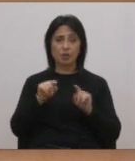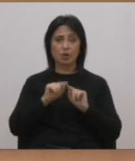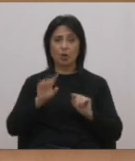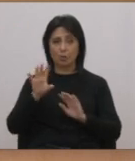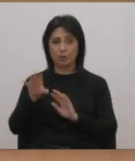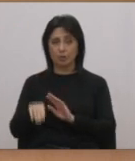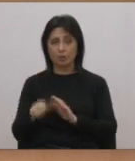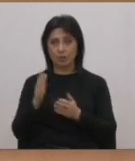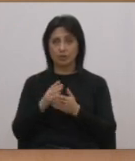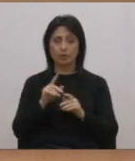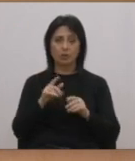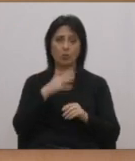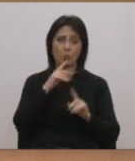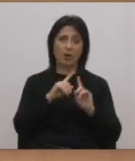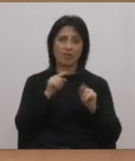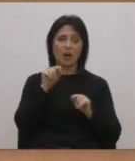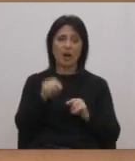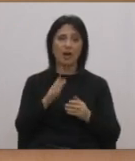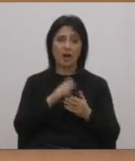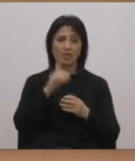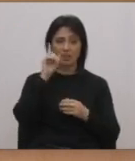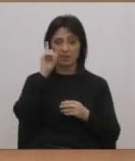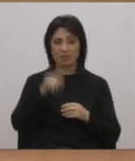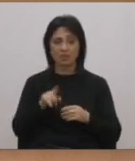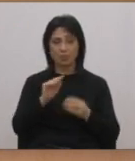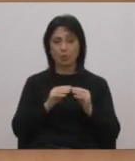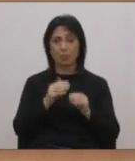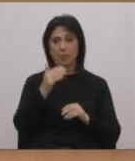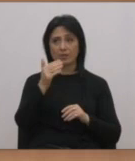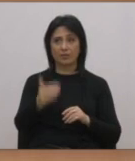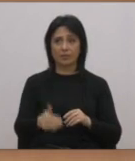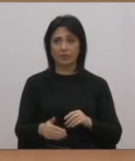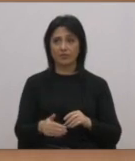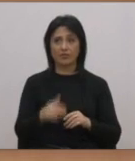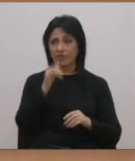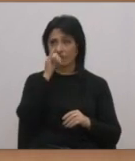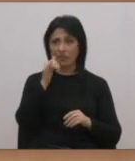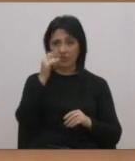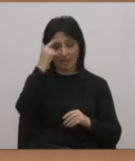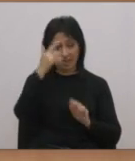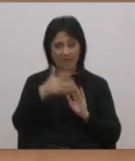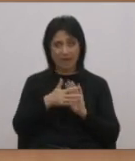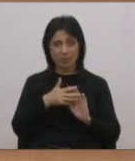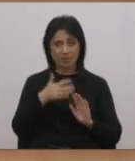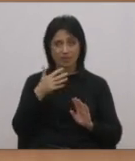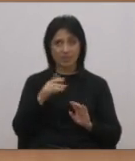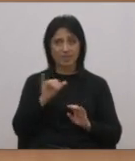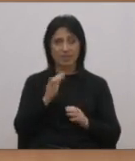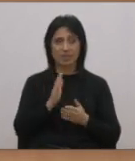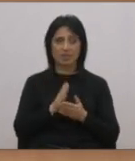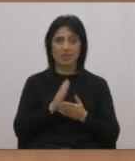și zogi aris umbralis. Ac aris, zicit problema tkveni. Rom verigept etkoba